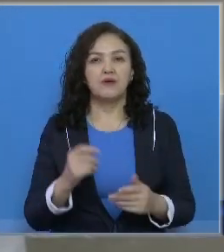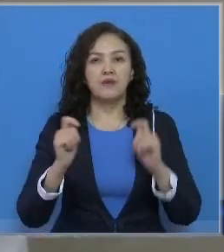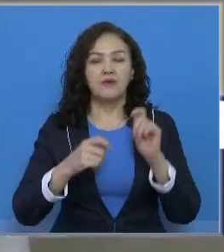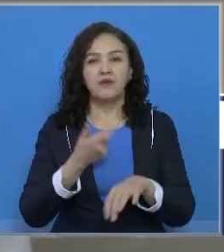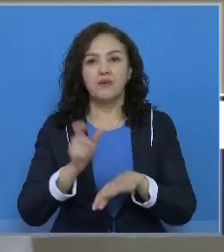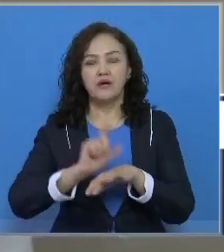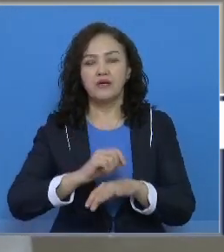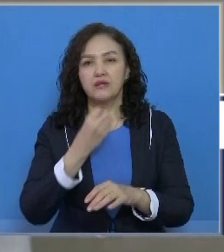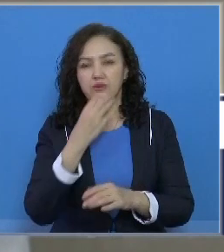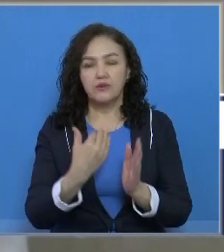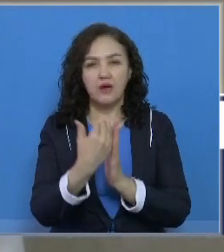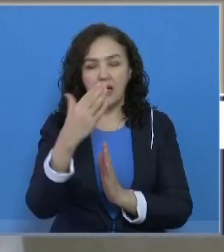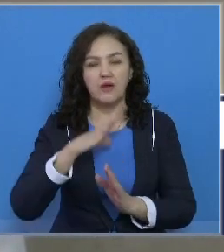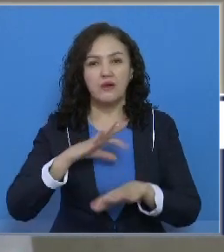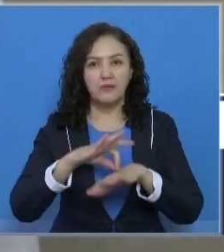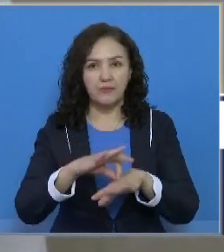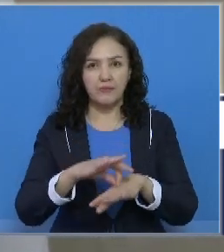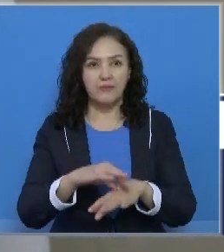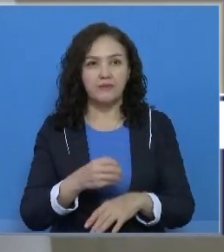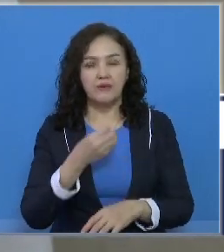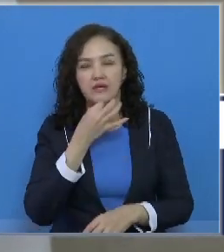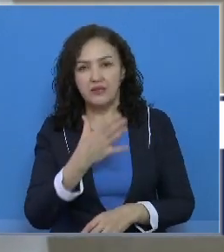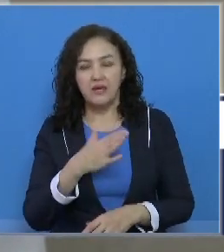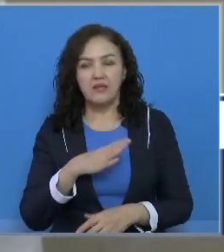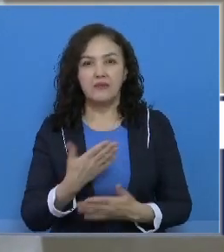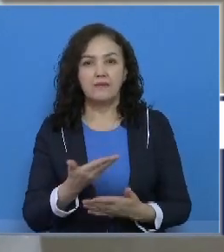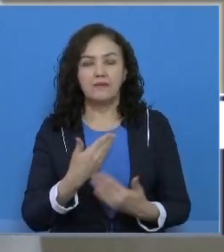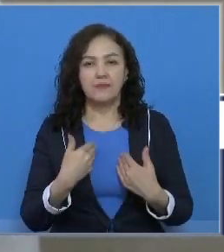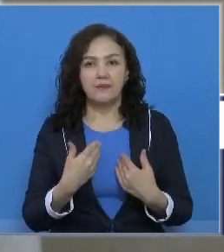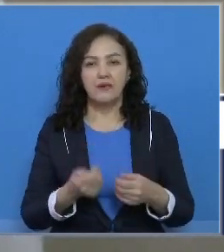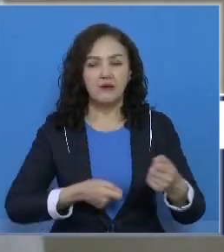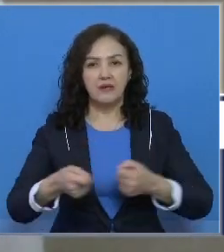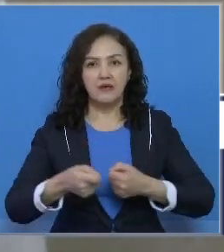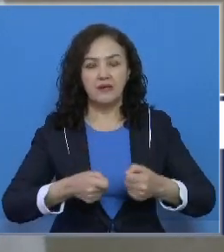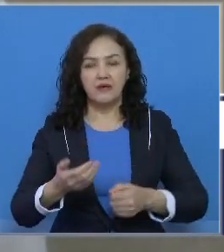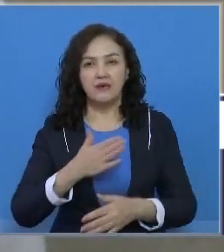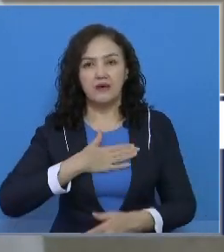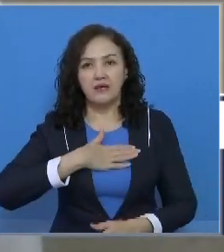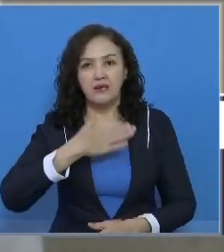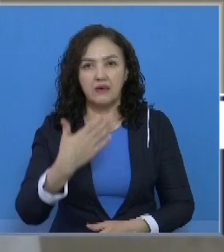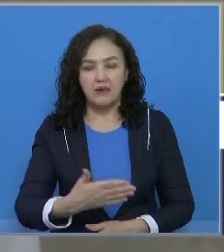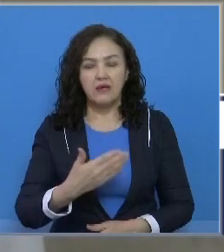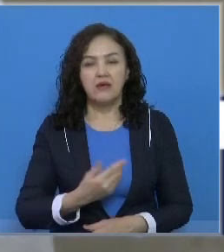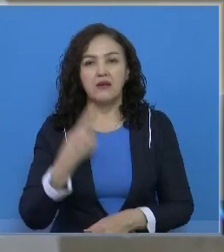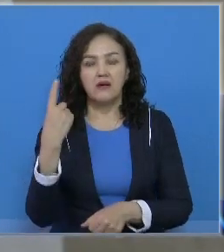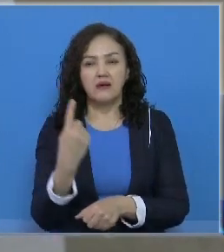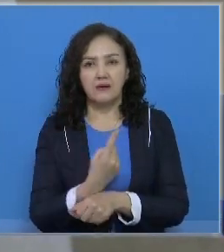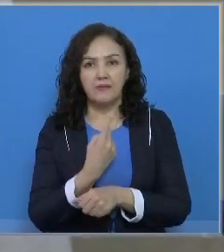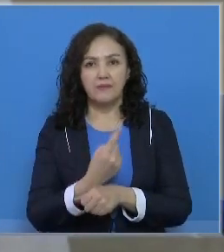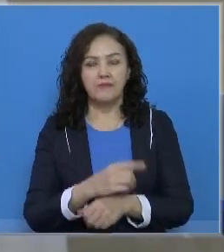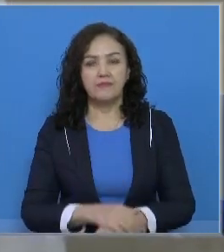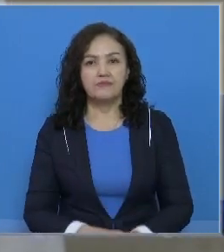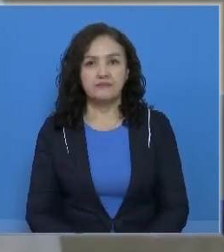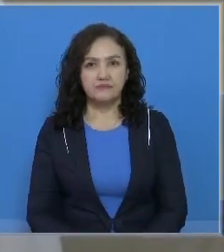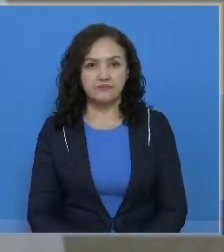өте жоғары деңгейде өтті, маған қатты ұнады. Ұйымдастырушыларға, біздің әкімшілік, оның ішінде ішкі